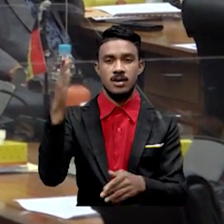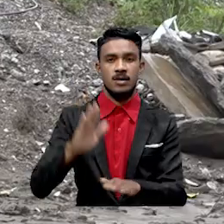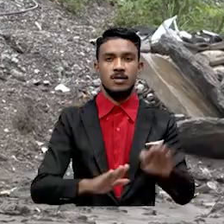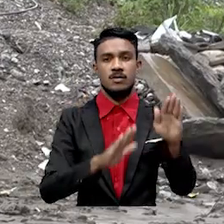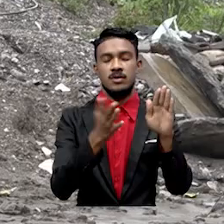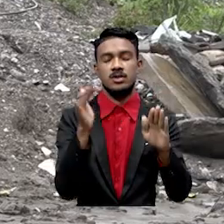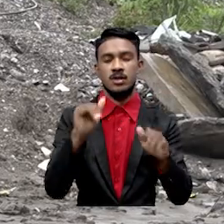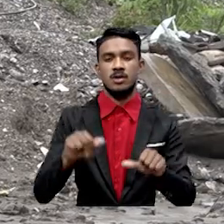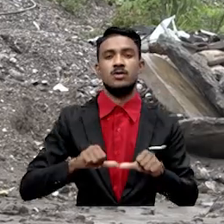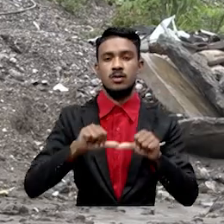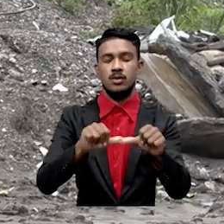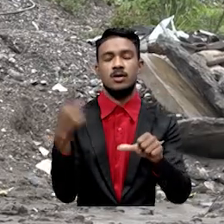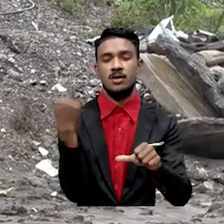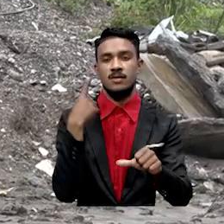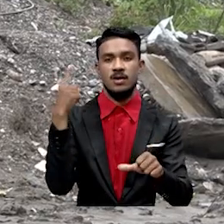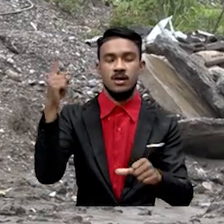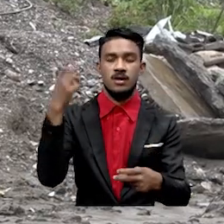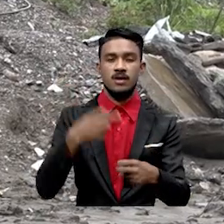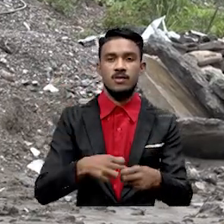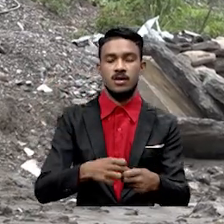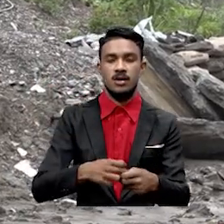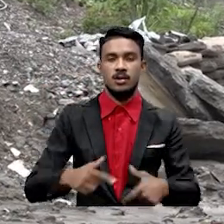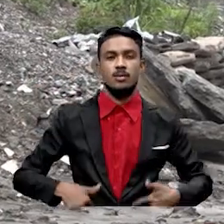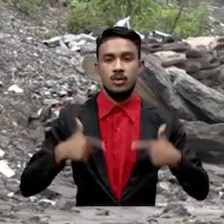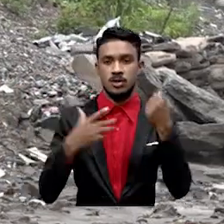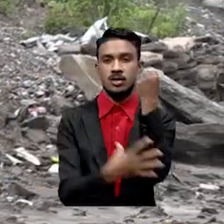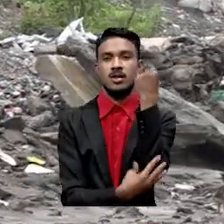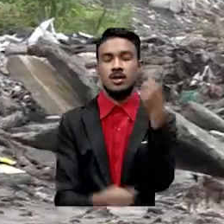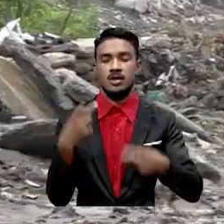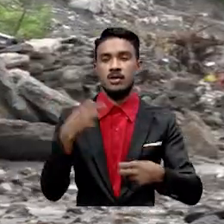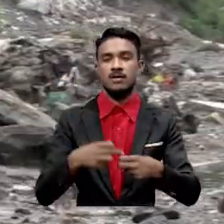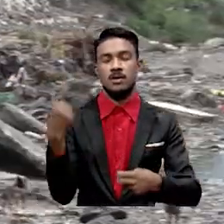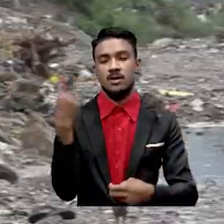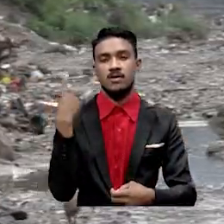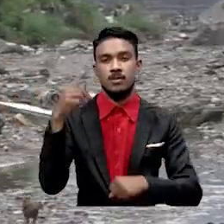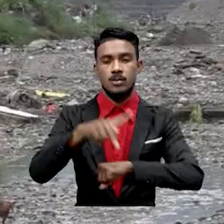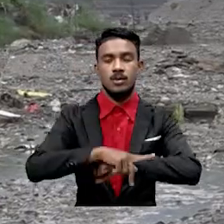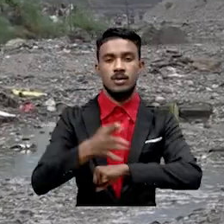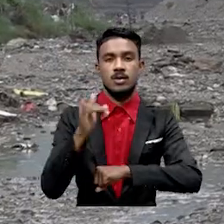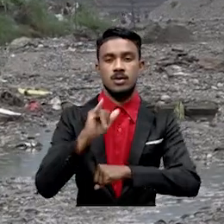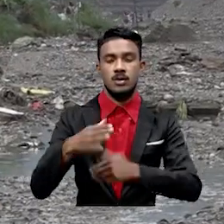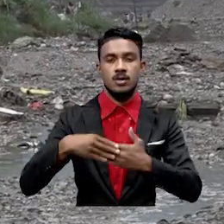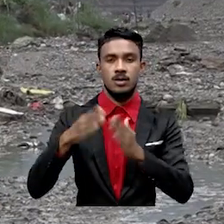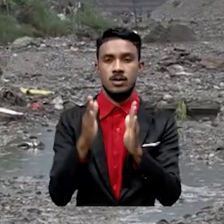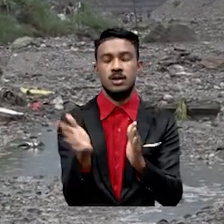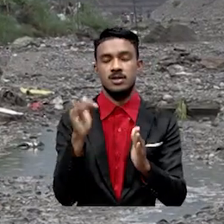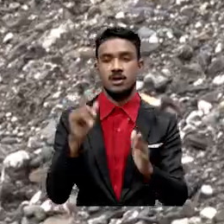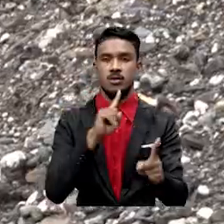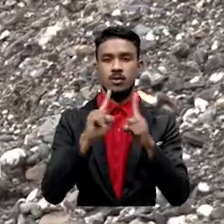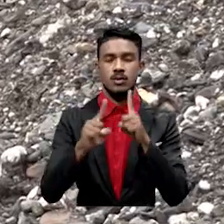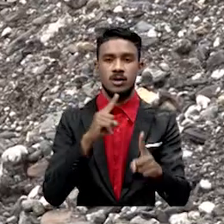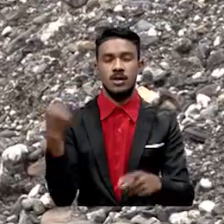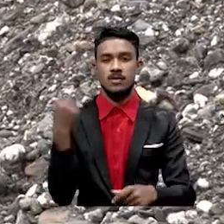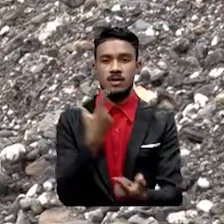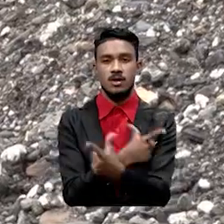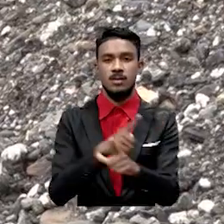sira continua a ler, tamba se moris kiak no mukit na fatin. Político sira no luta na sira, sempre colia liberta